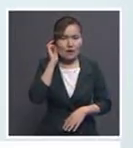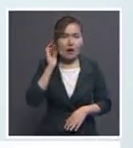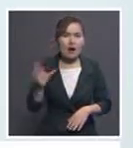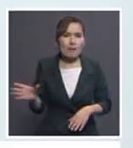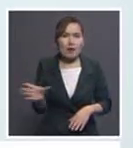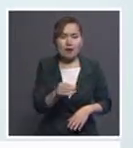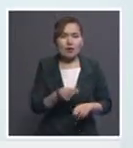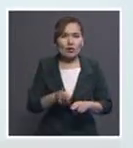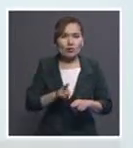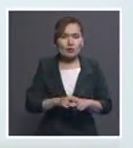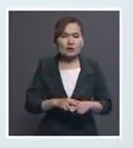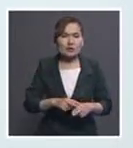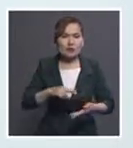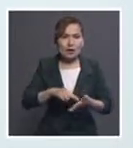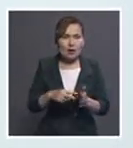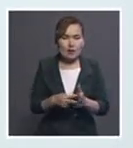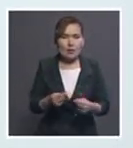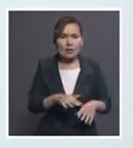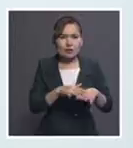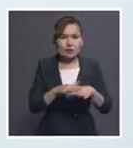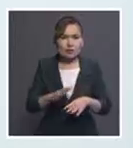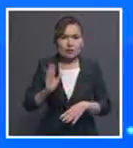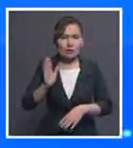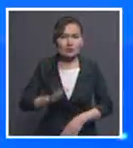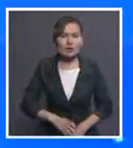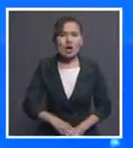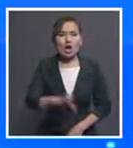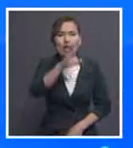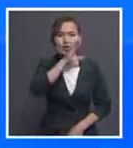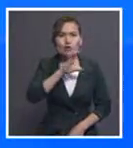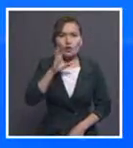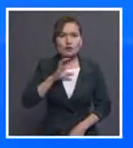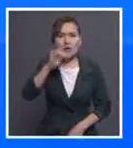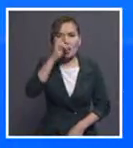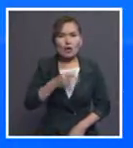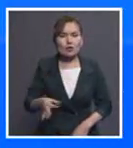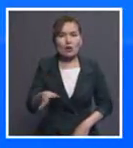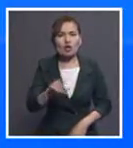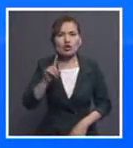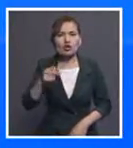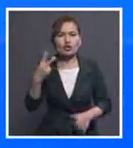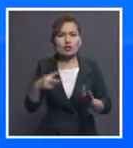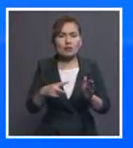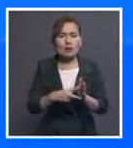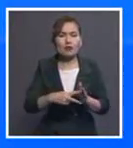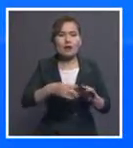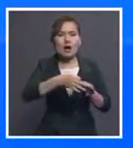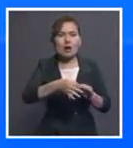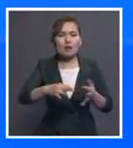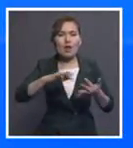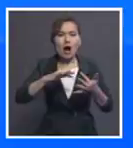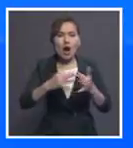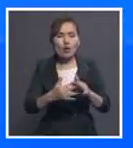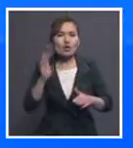барлығы бірдей бұл мақсаттарға қаражат көздемеген. Солтүстік Қазақстан облысының 127 елді мекен су